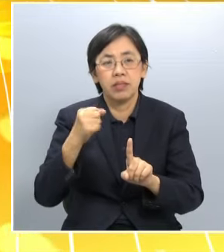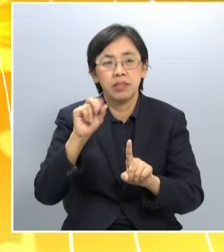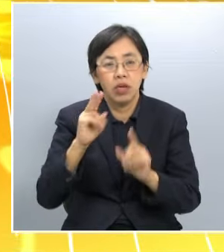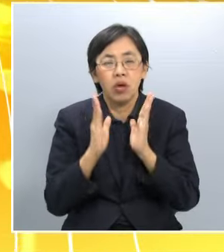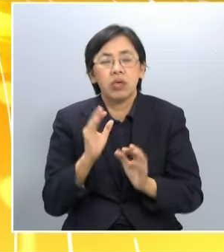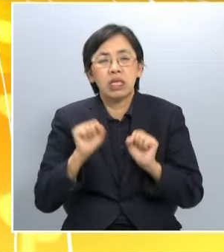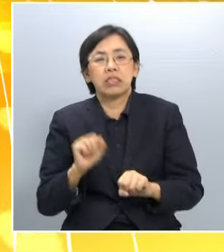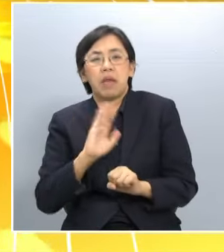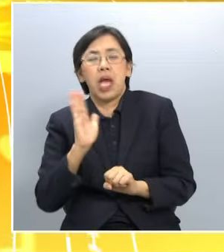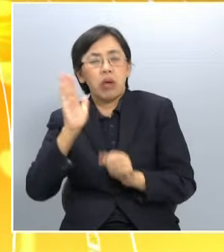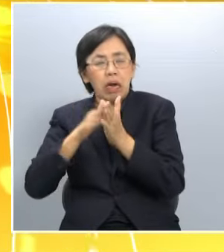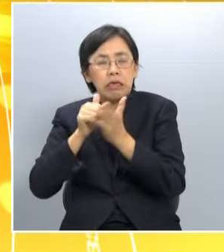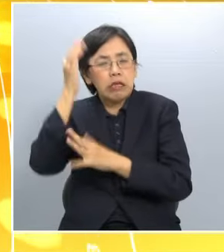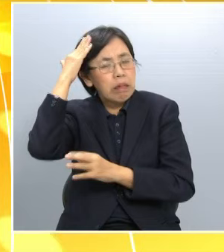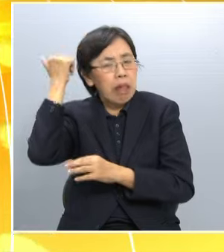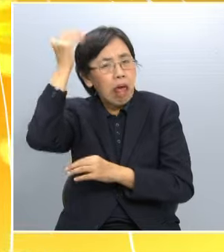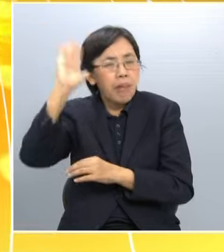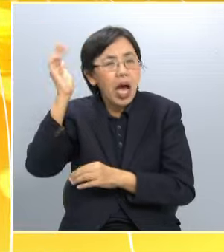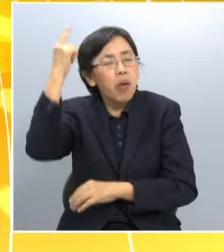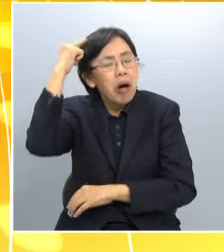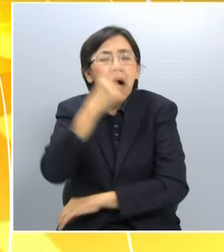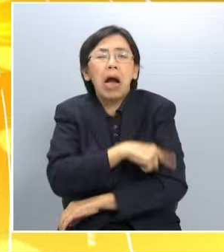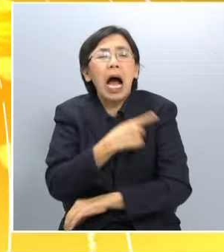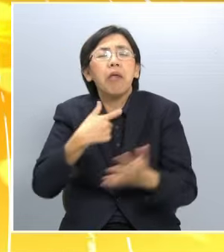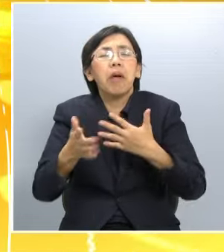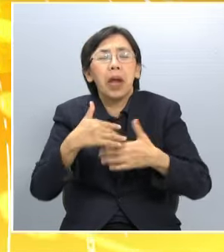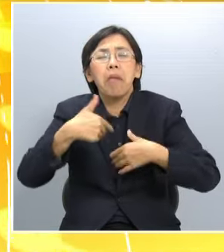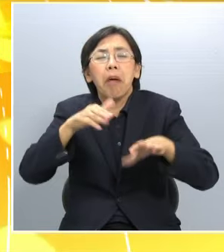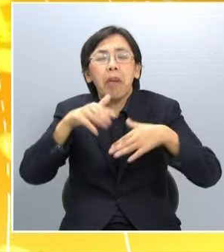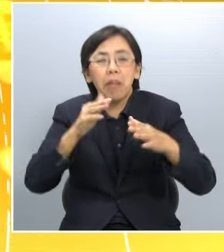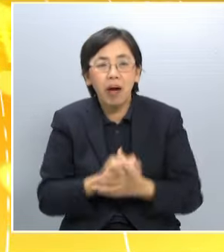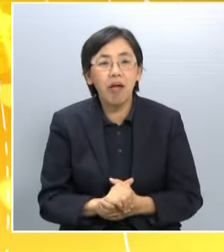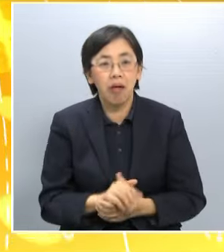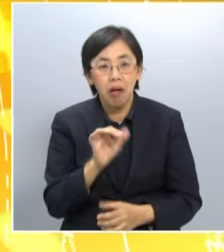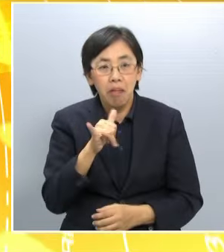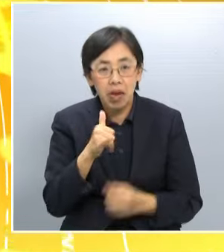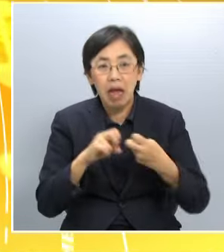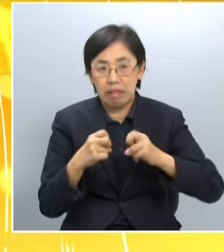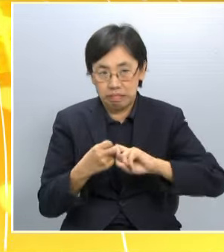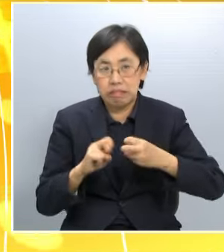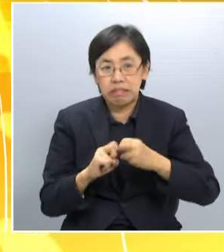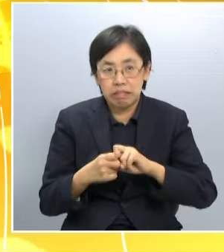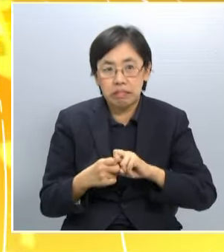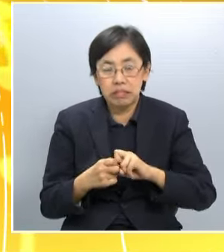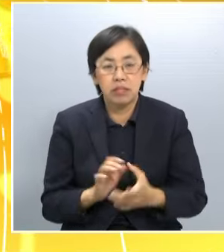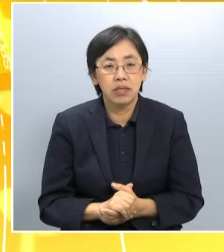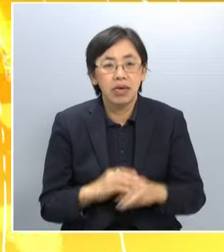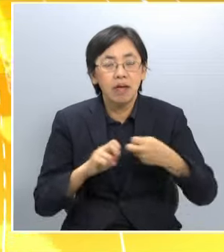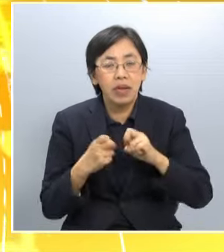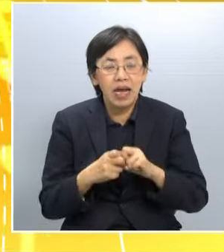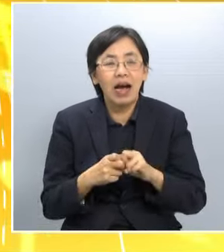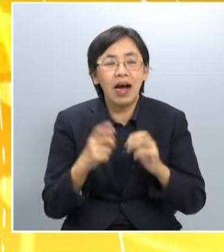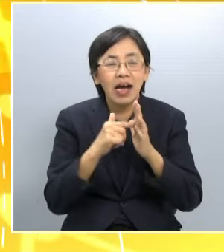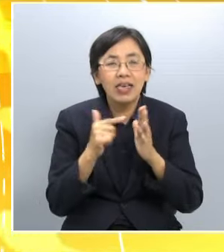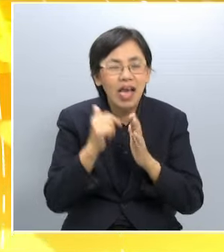ตัดสินใจชะลอกันมากมายหงอกเป็นหงอกวะก็ปรากฏว่าอันนี้อาจจะไปกระทบกับอ่ายายย้อมผมที่